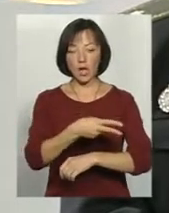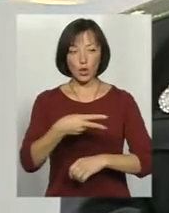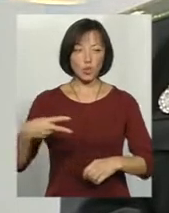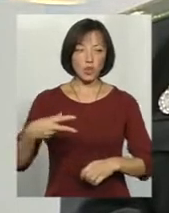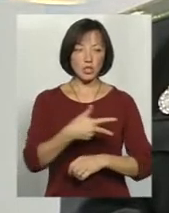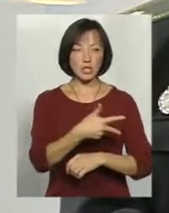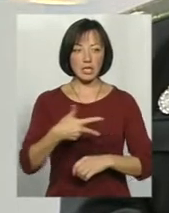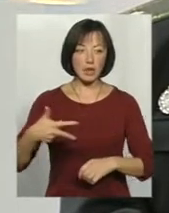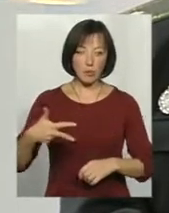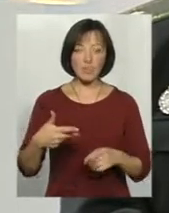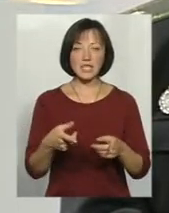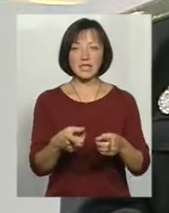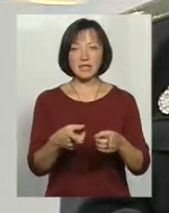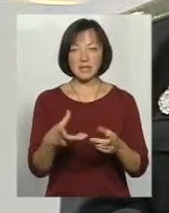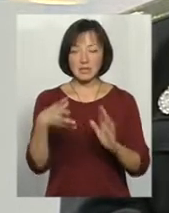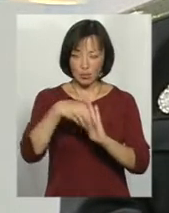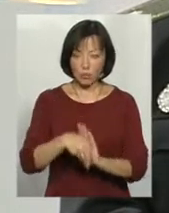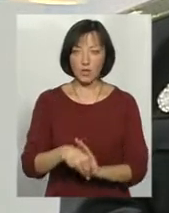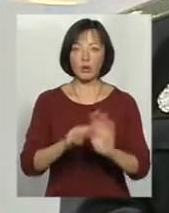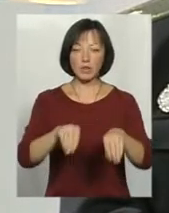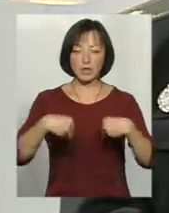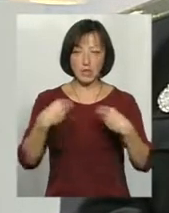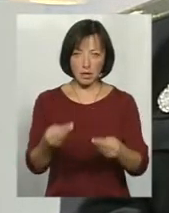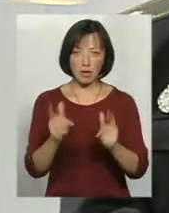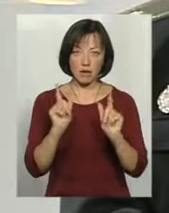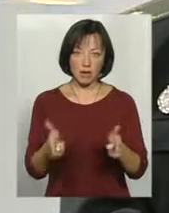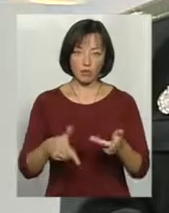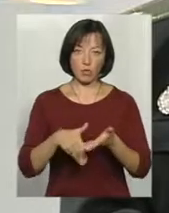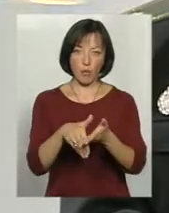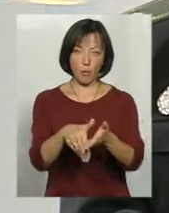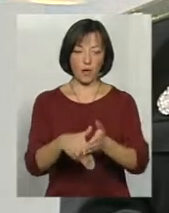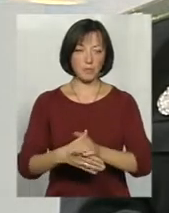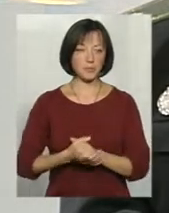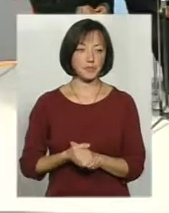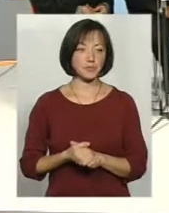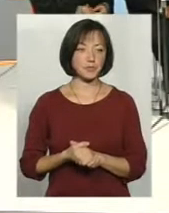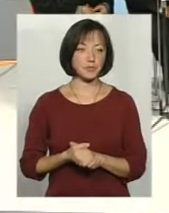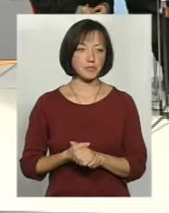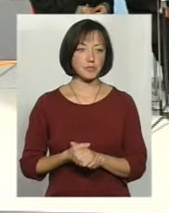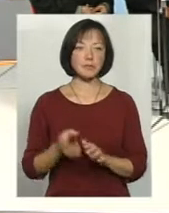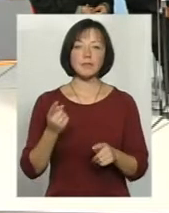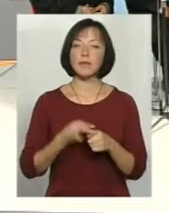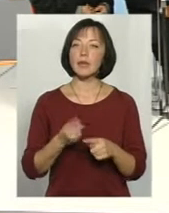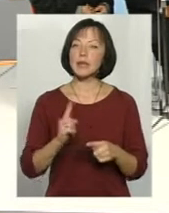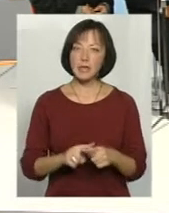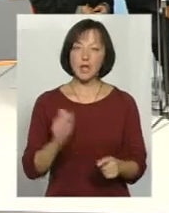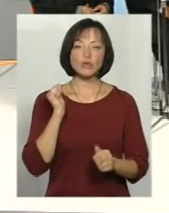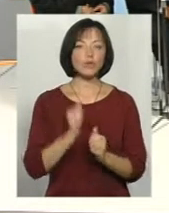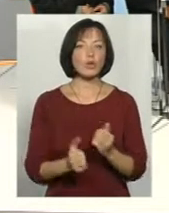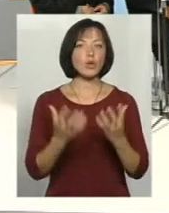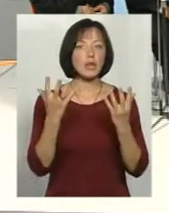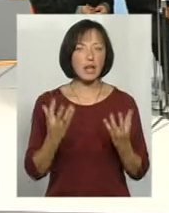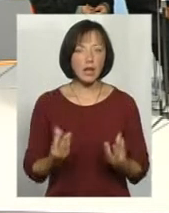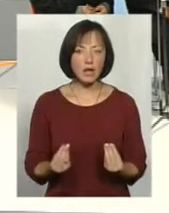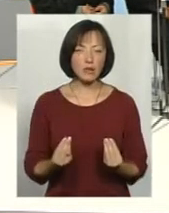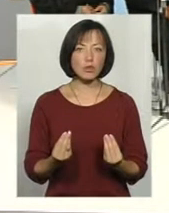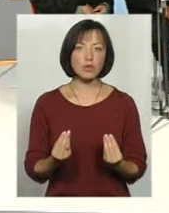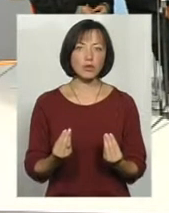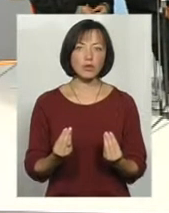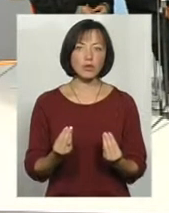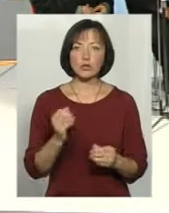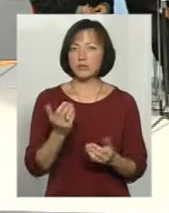третій поверх, вони залучаються для надання цієї допомоги. Ну, це щоденно, як мінімум, я так